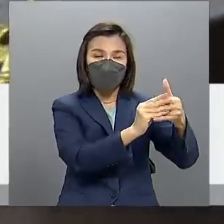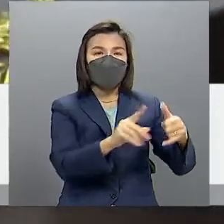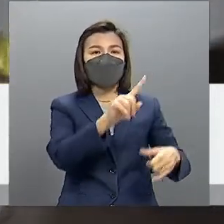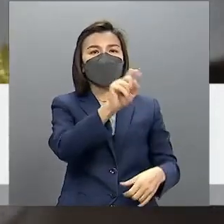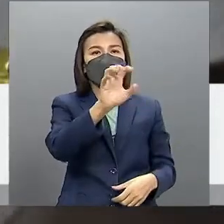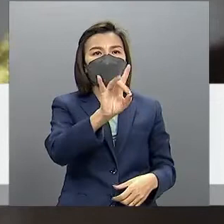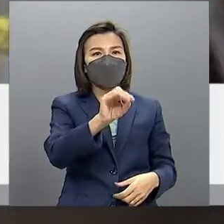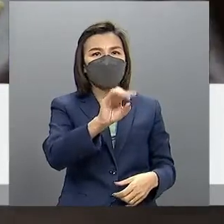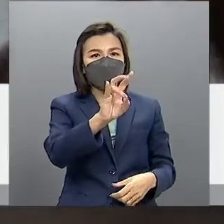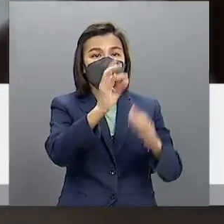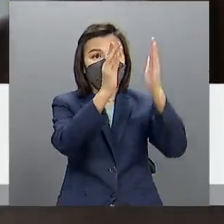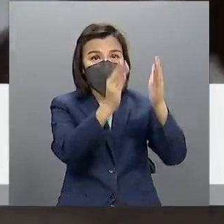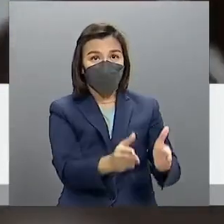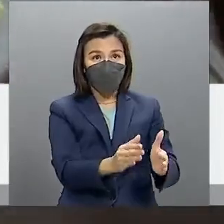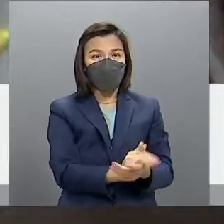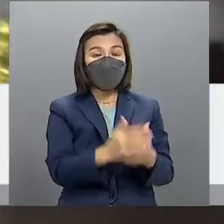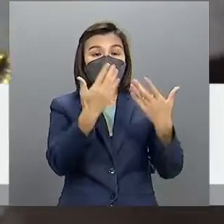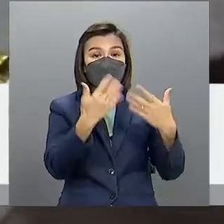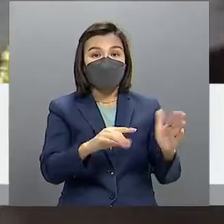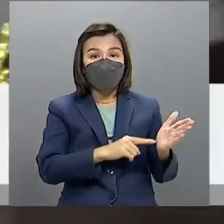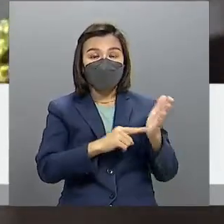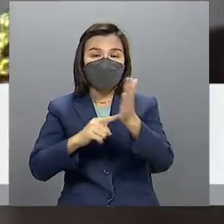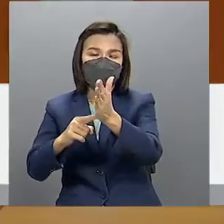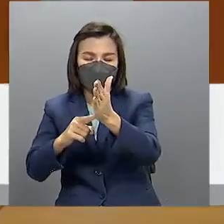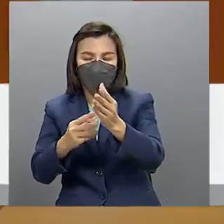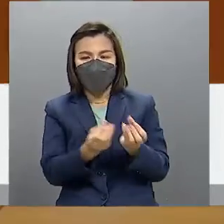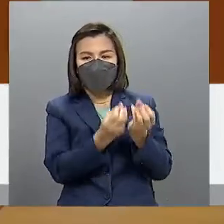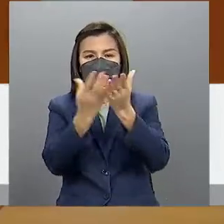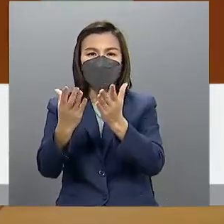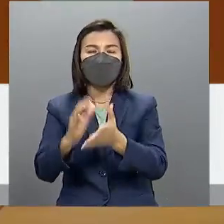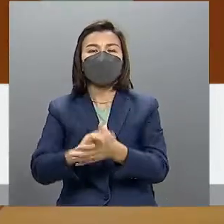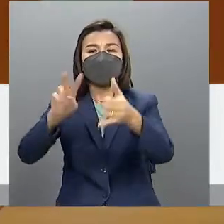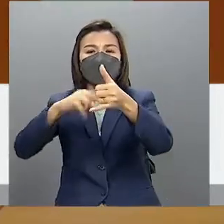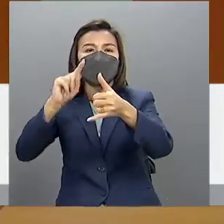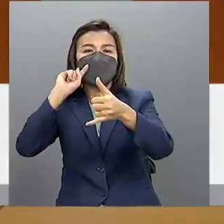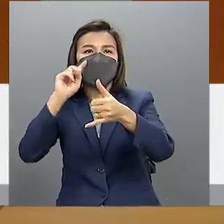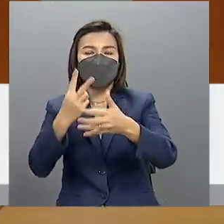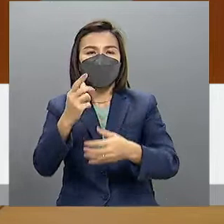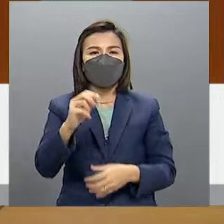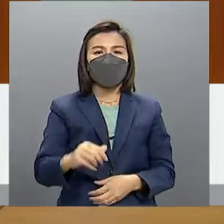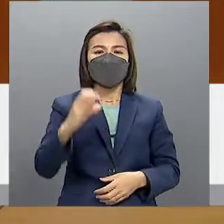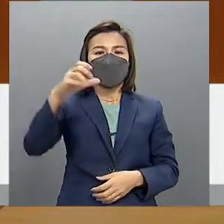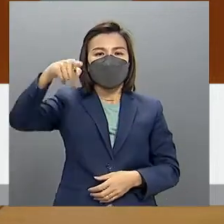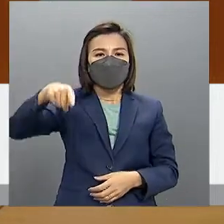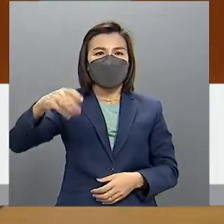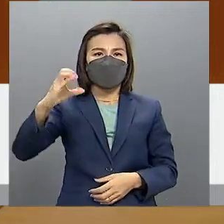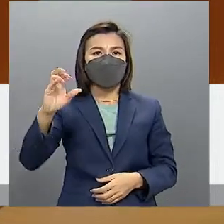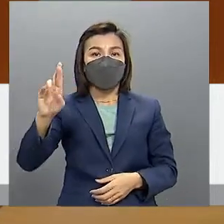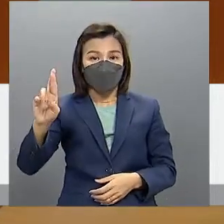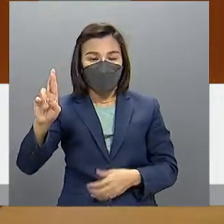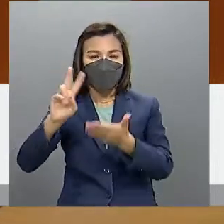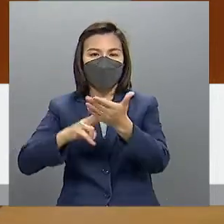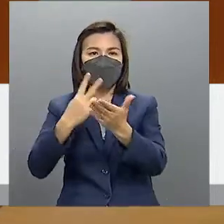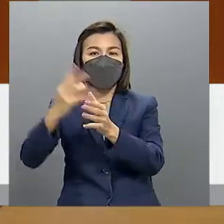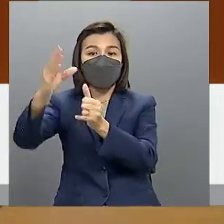นเมื่อนำเข้าสู่ระบบ RT-PCR พบผู้ติดเชื้อจริงเพียงแค่92คนค่ะซึ่งก่อนหน้